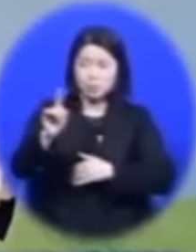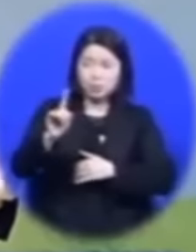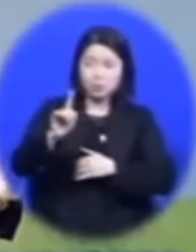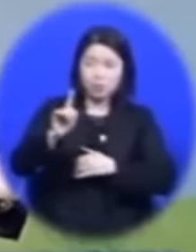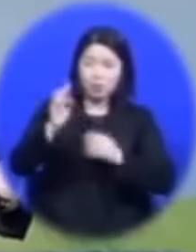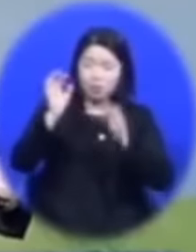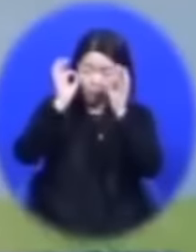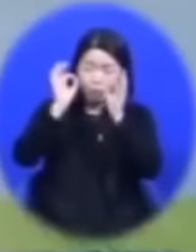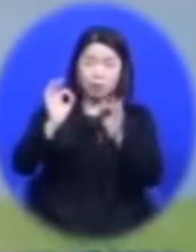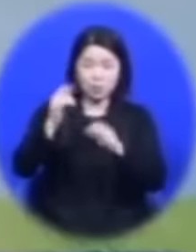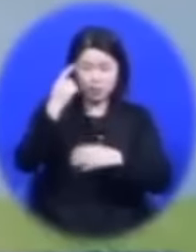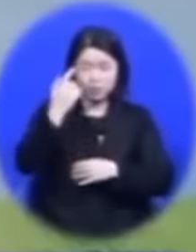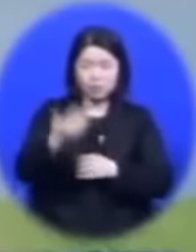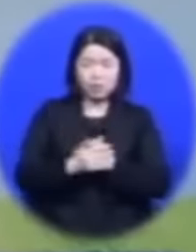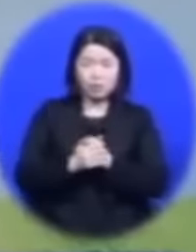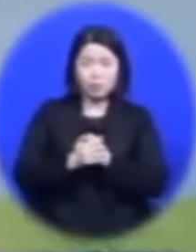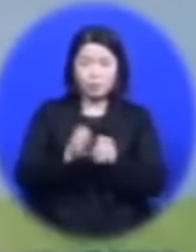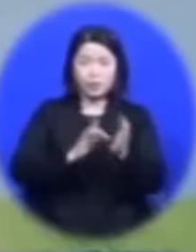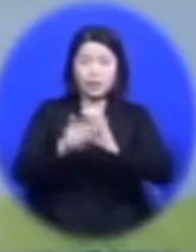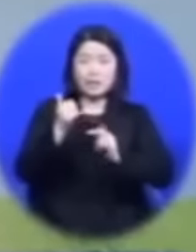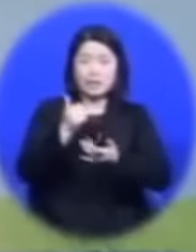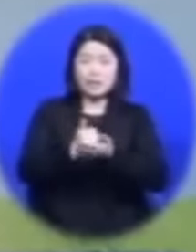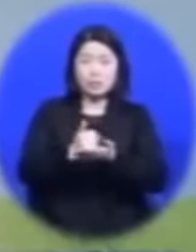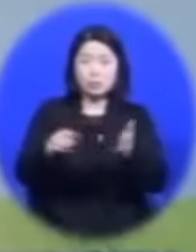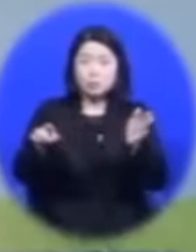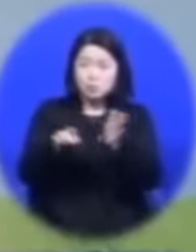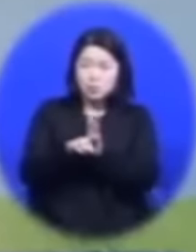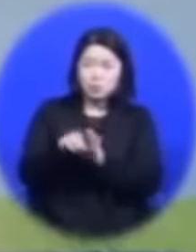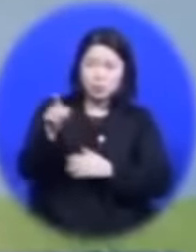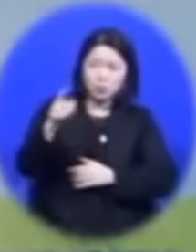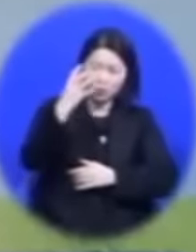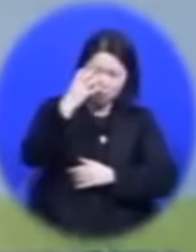보았을까요? 예수 믿으면 저렇게 비참하게 죽는구나.